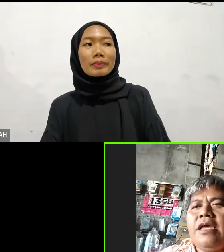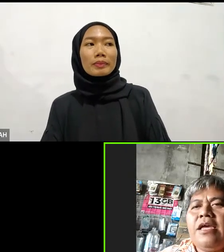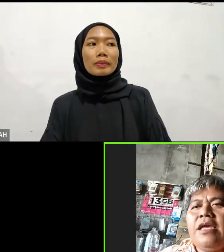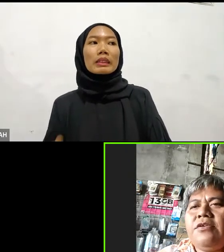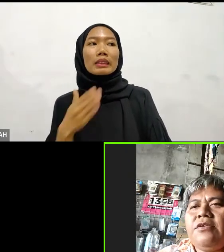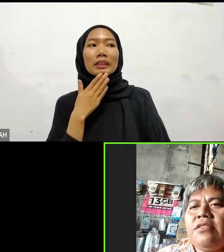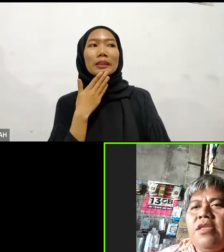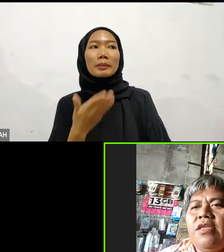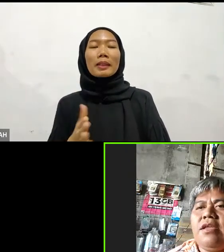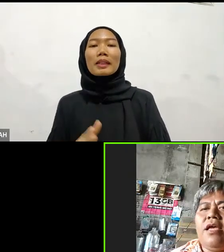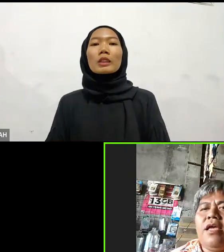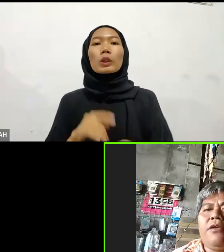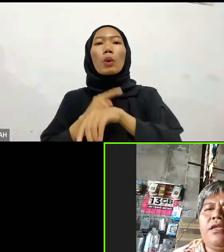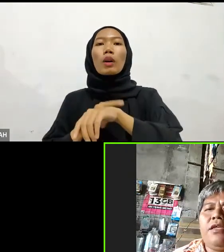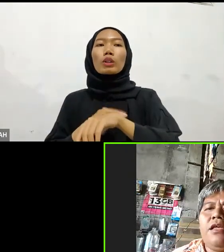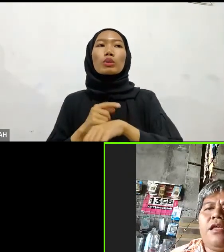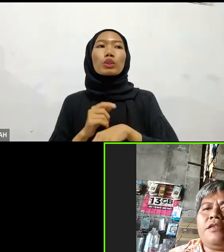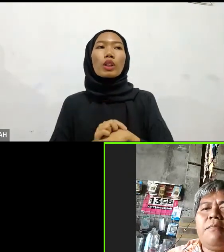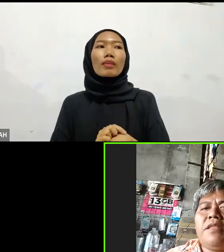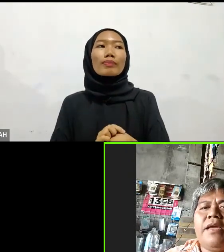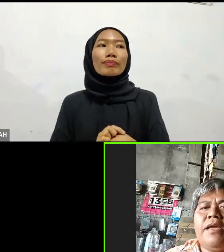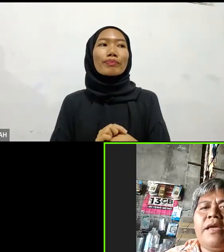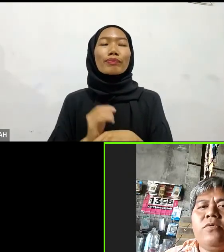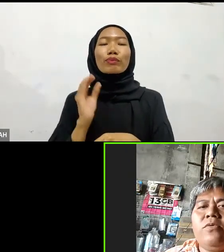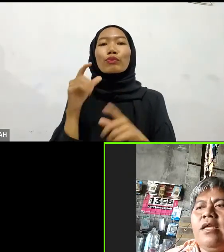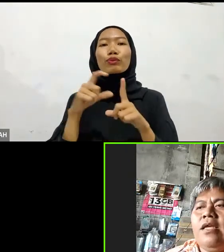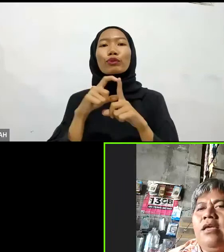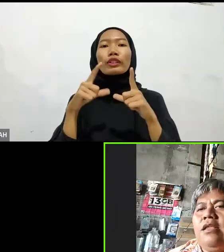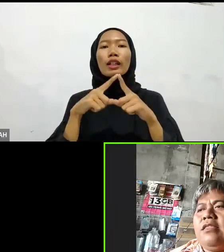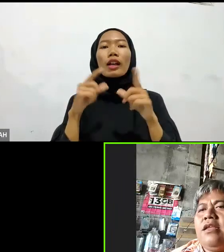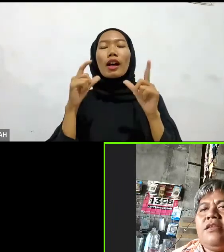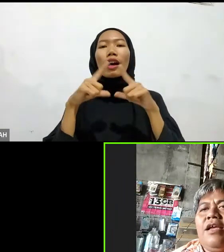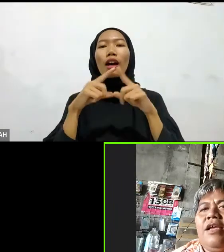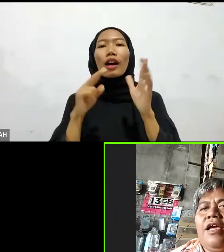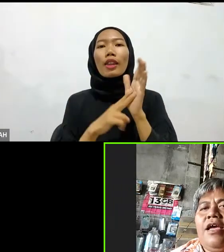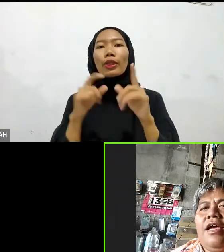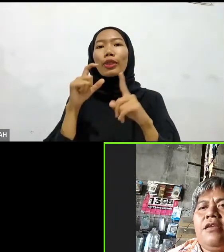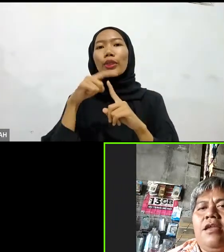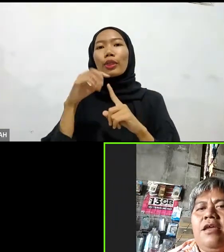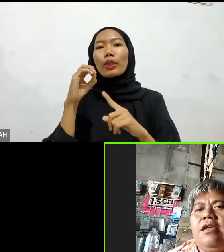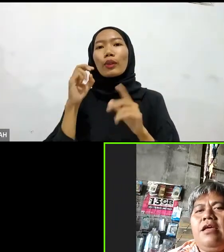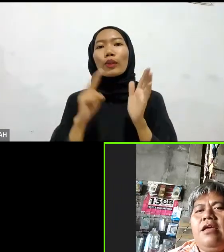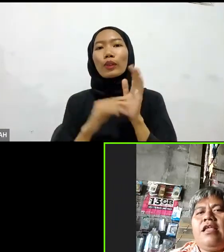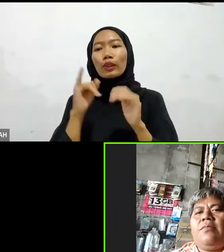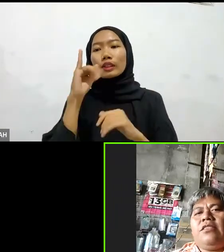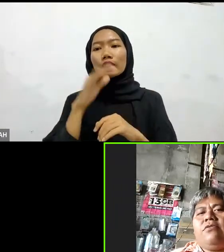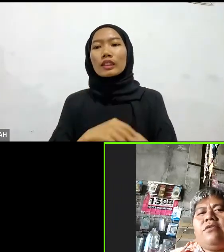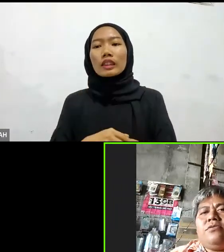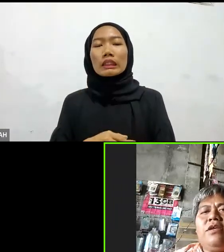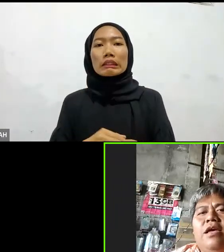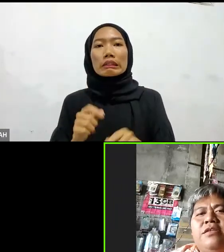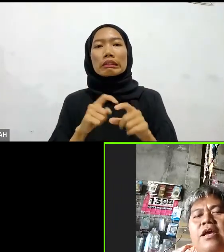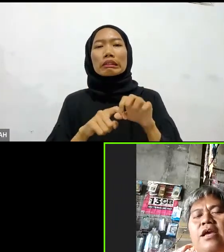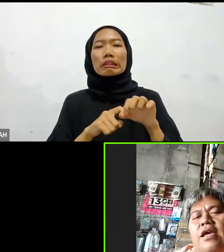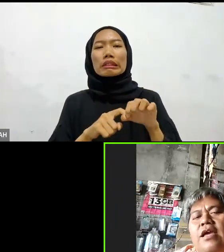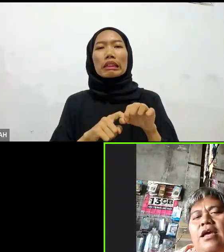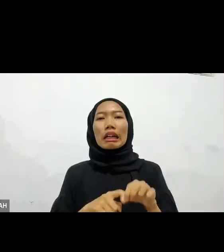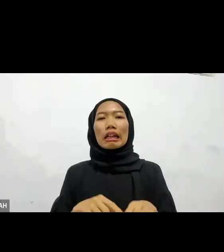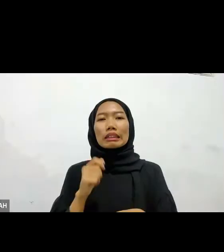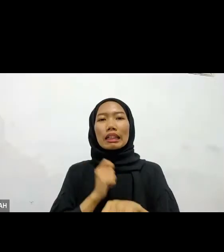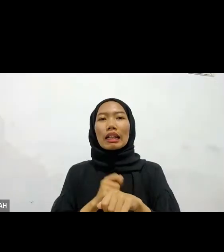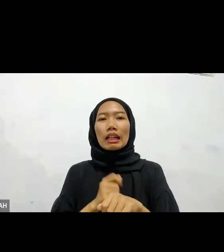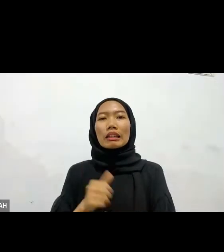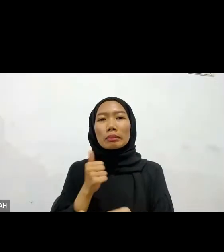Terima kasih waktunya udah Antoni. Selamat pagi semua. Ini terkait dengan alat bantu, ini juga